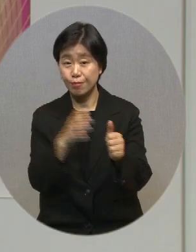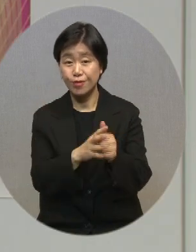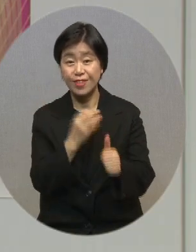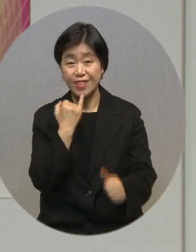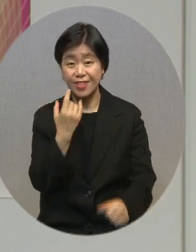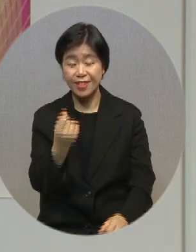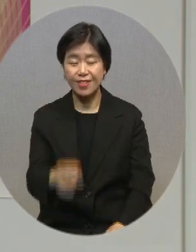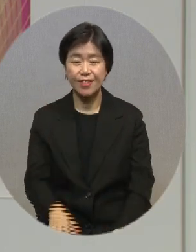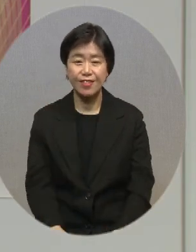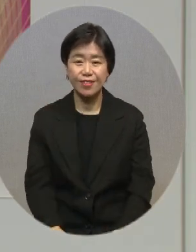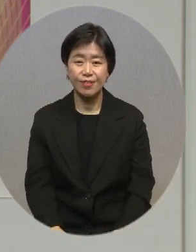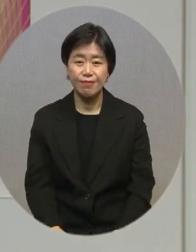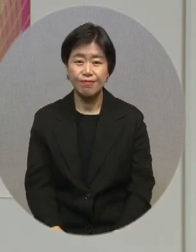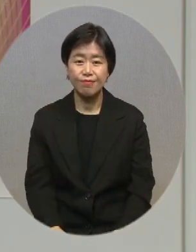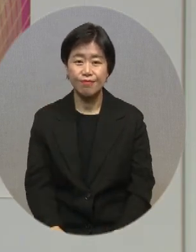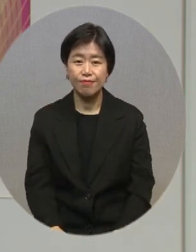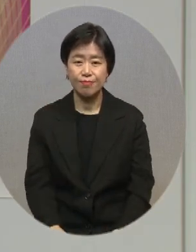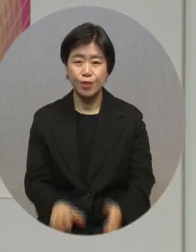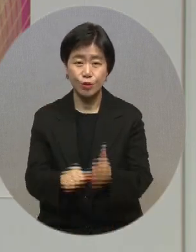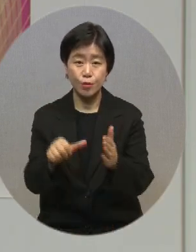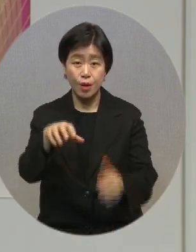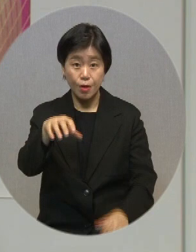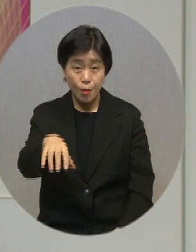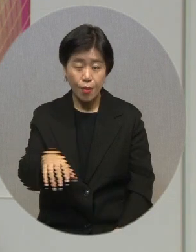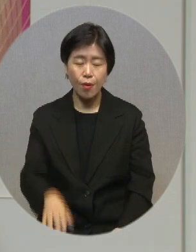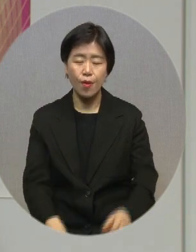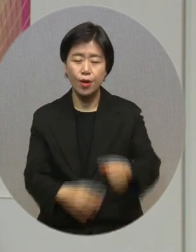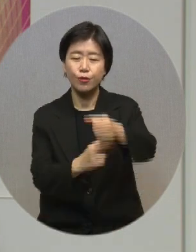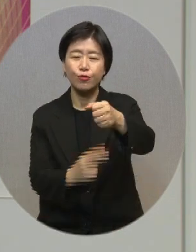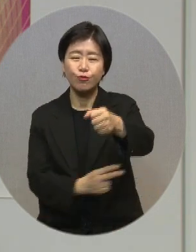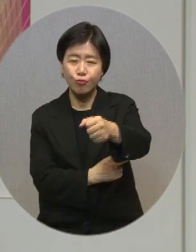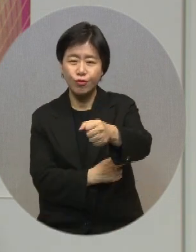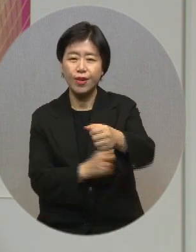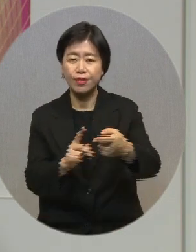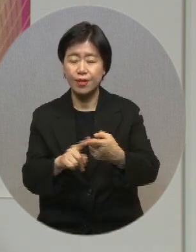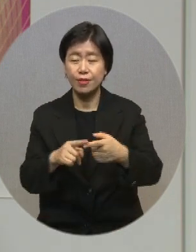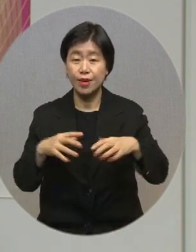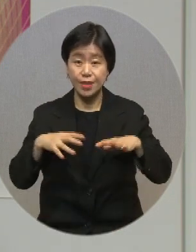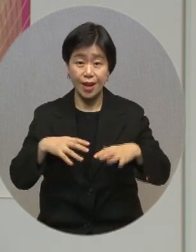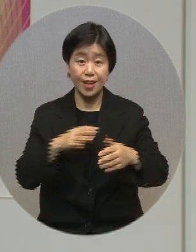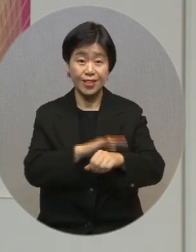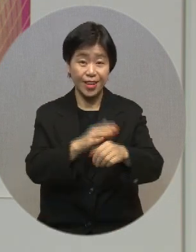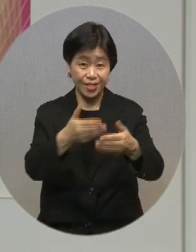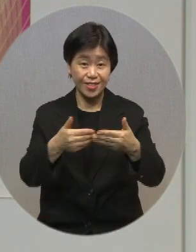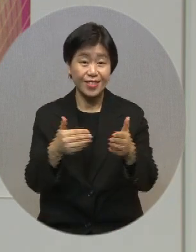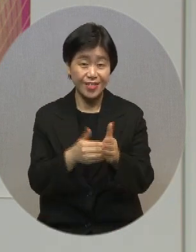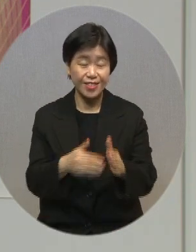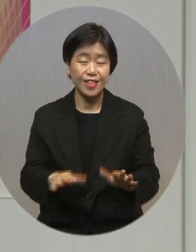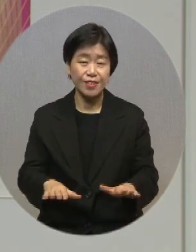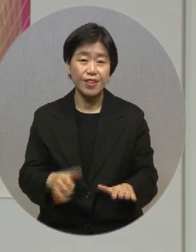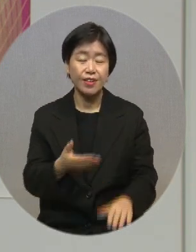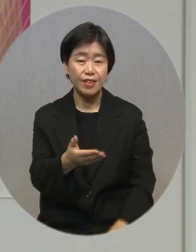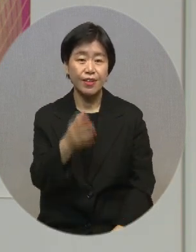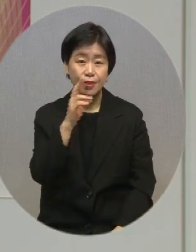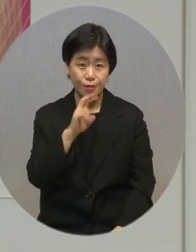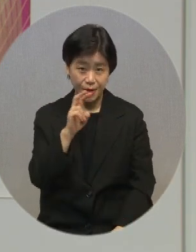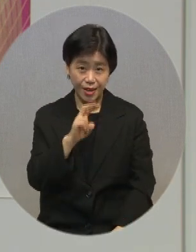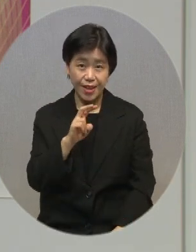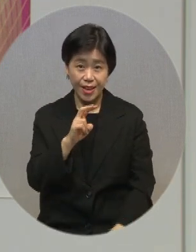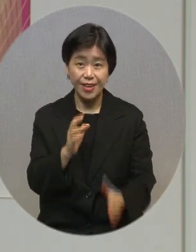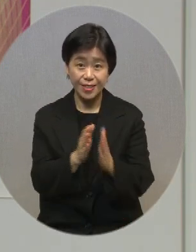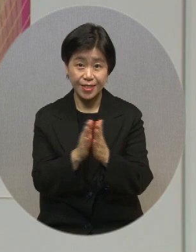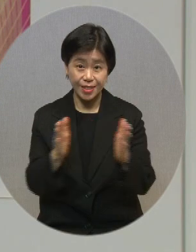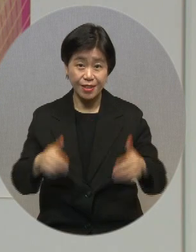자, 그 관광 명소 출렁다리 또 자랑도 해주셨어요. 자, 이번에는 이제 본인이 준비한 노래 하셔야